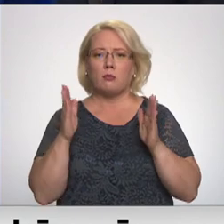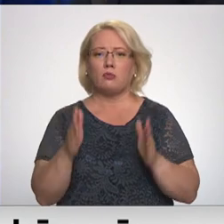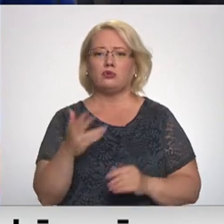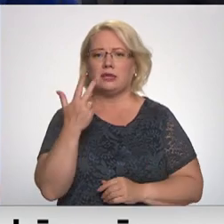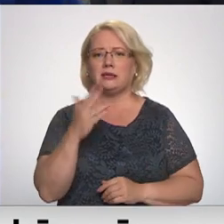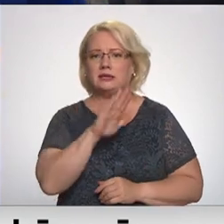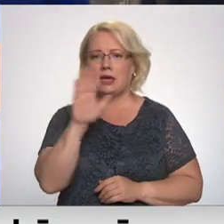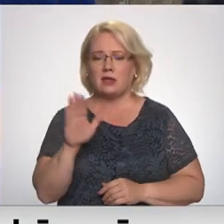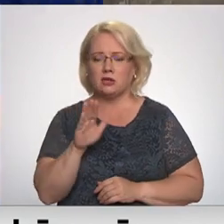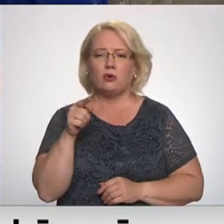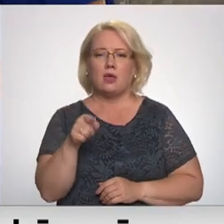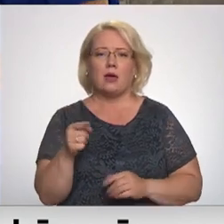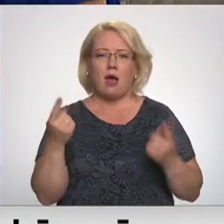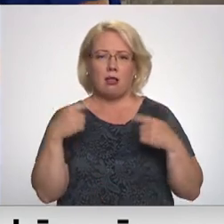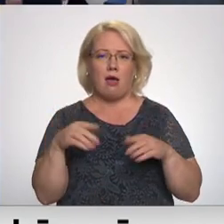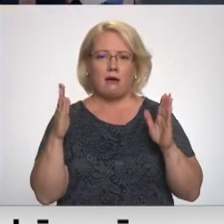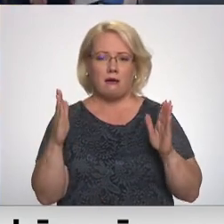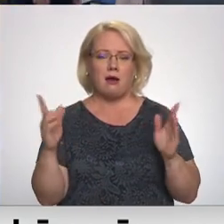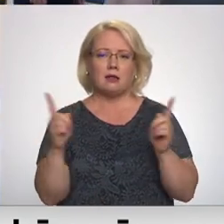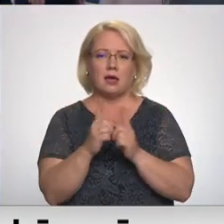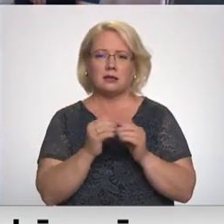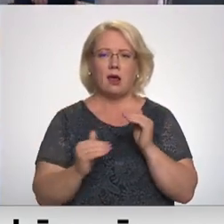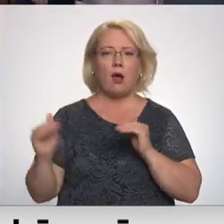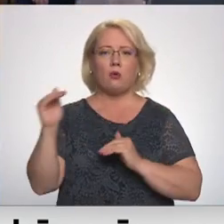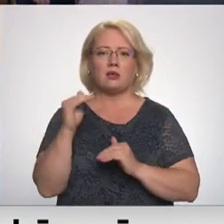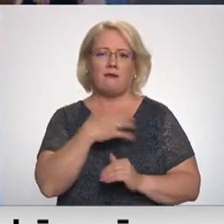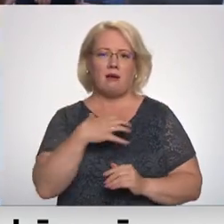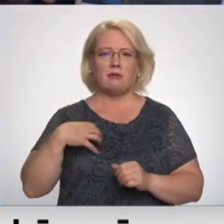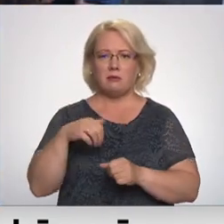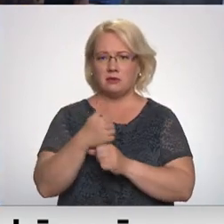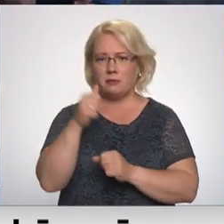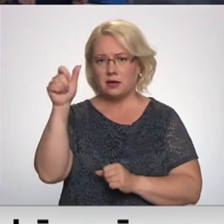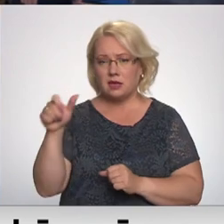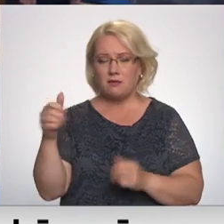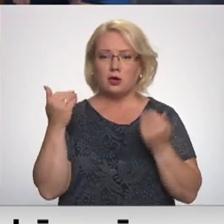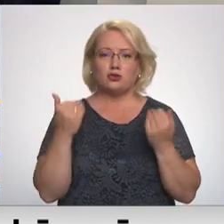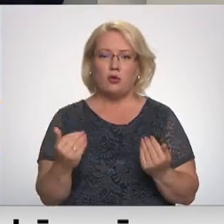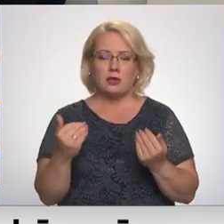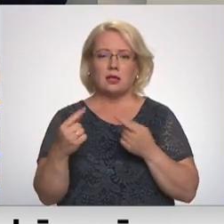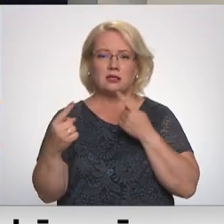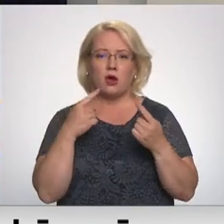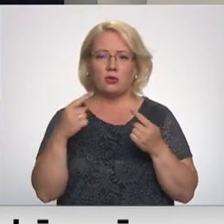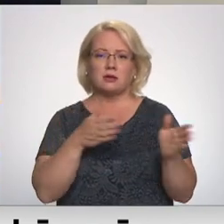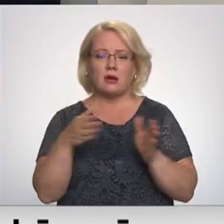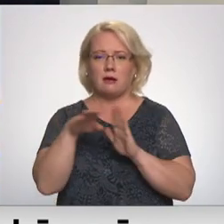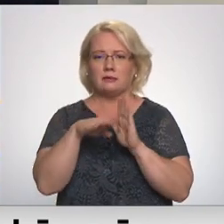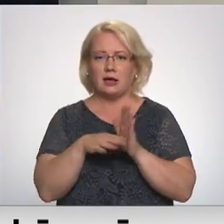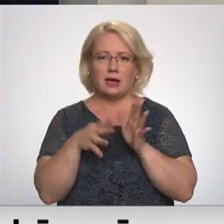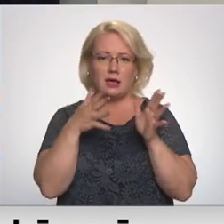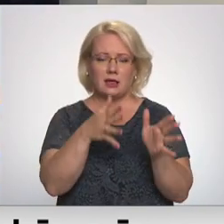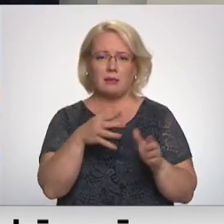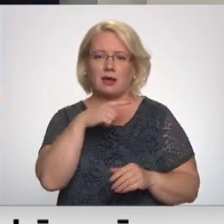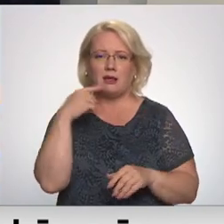un tās laikā konsuli tiekas ar Latvijas augstākajām amatpersonām. Šoreiz sarundienas kārtība būtiski ietekmē Krievijas iebrukums